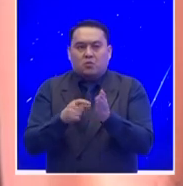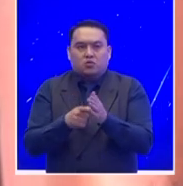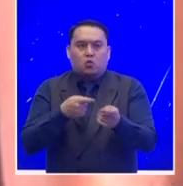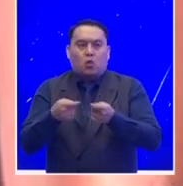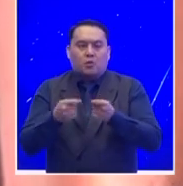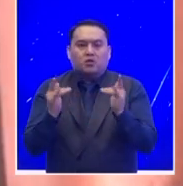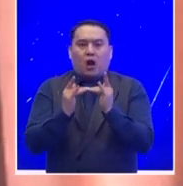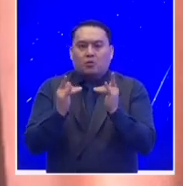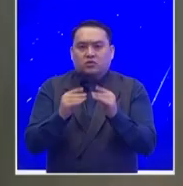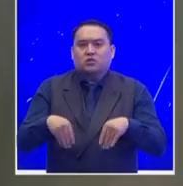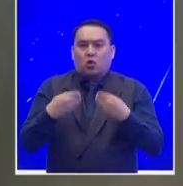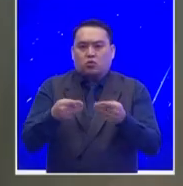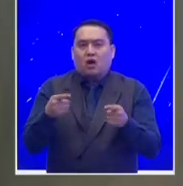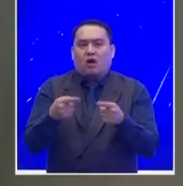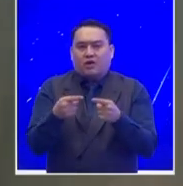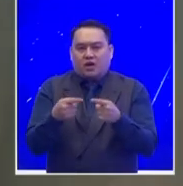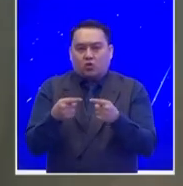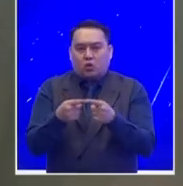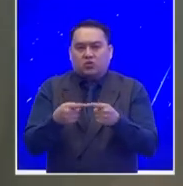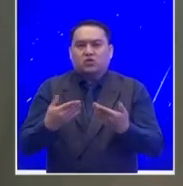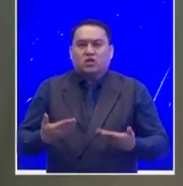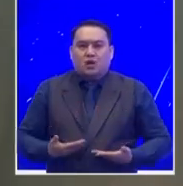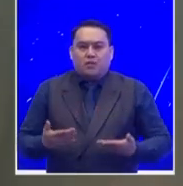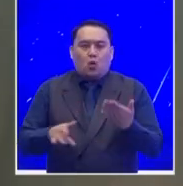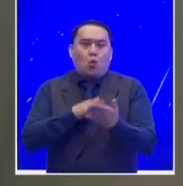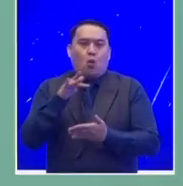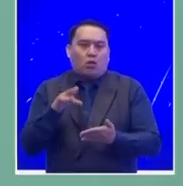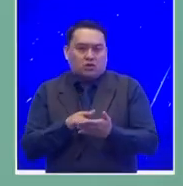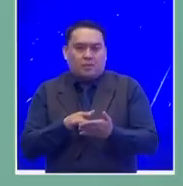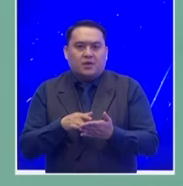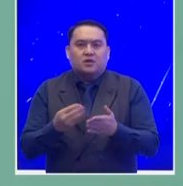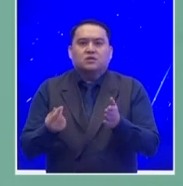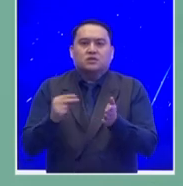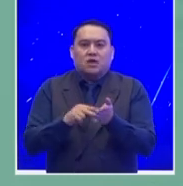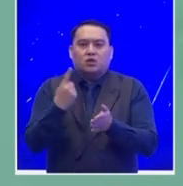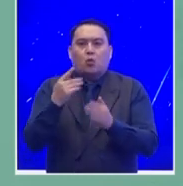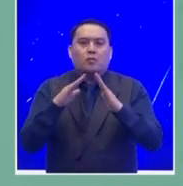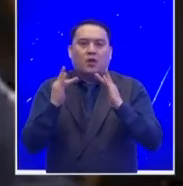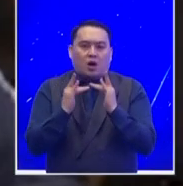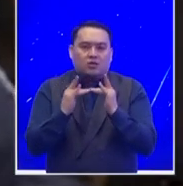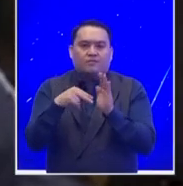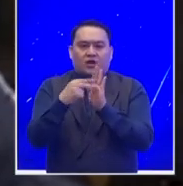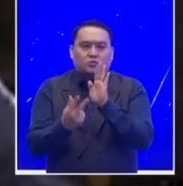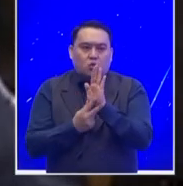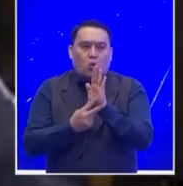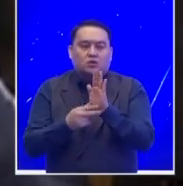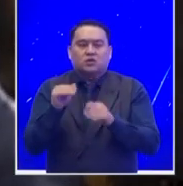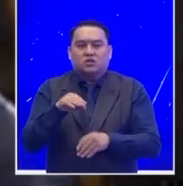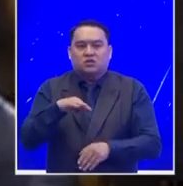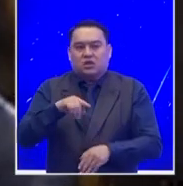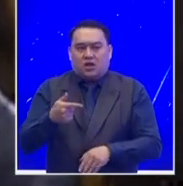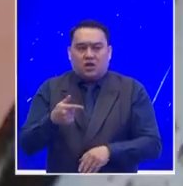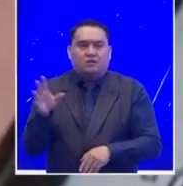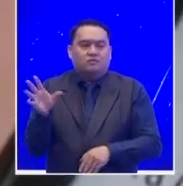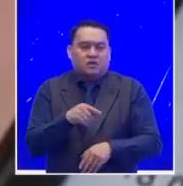руководство общежития сдает в аренду жителям и гостям мегаполиса. Цена за койко-место от 18 тысяч тенге.